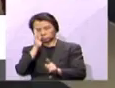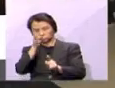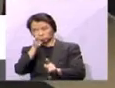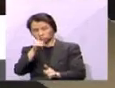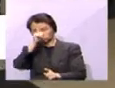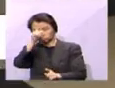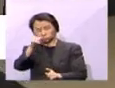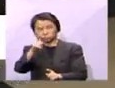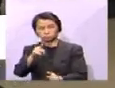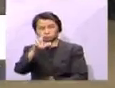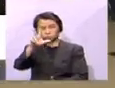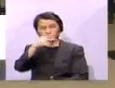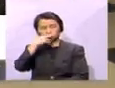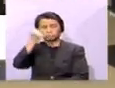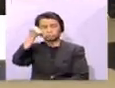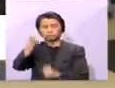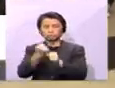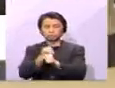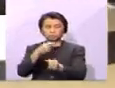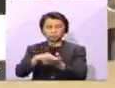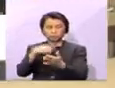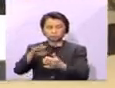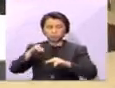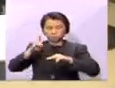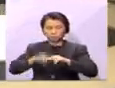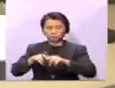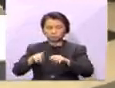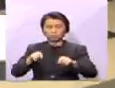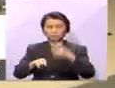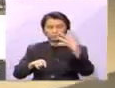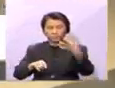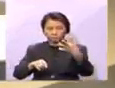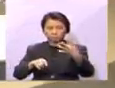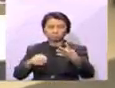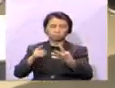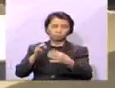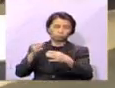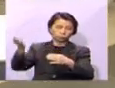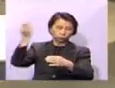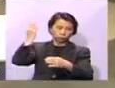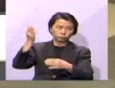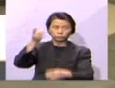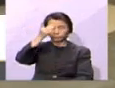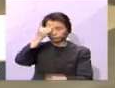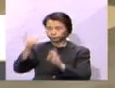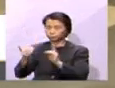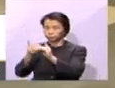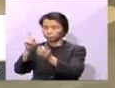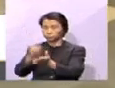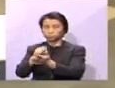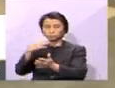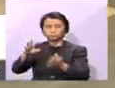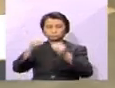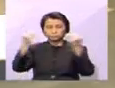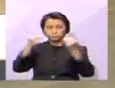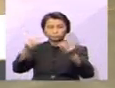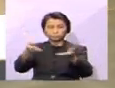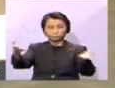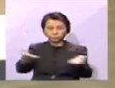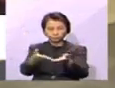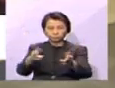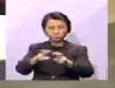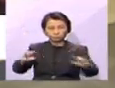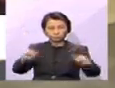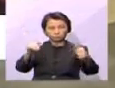realistik tiga terbaik tahun ini selepas menduduki tempat keempat musim lalu Datuk Wira ditemui media selepas Majlis memperkenalkan